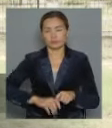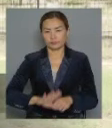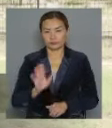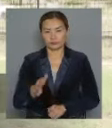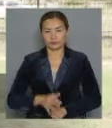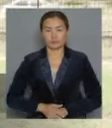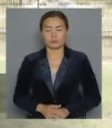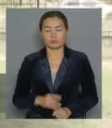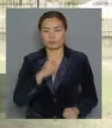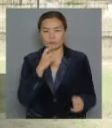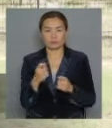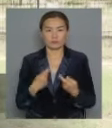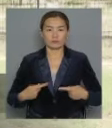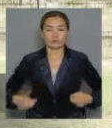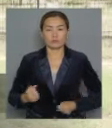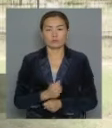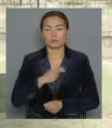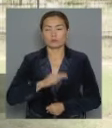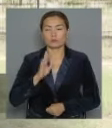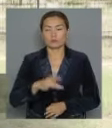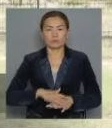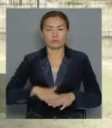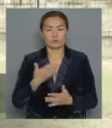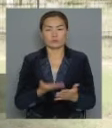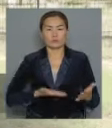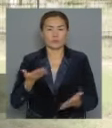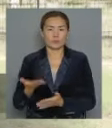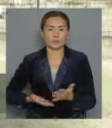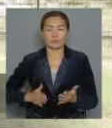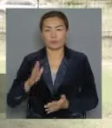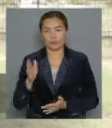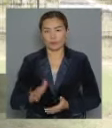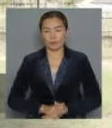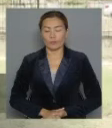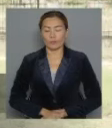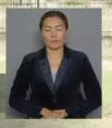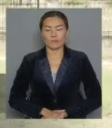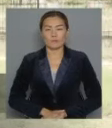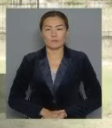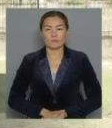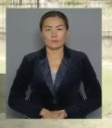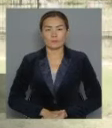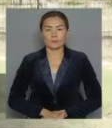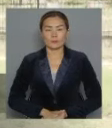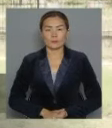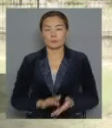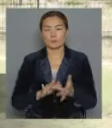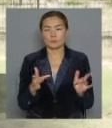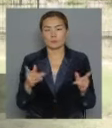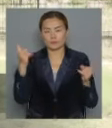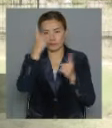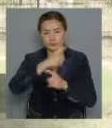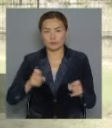алдын алу шаралары бойынша көптеген жұмыстар жүріп жатыр. Халықпен түсіну жұмыстары мына баспасөз беттеріне жарияланып, әлеуметтік желілерге